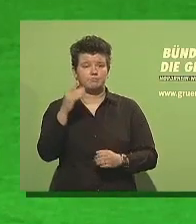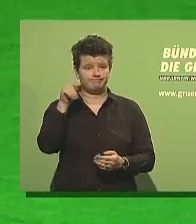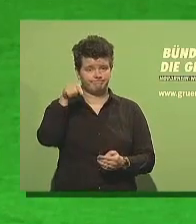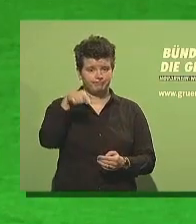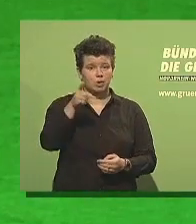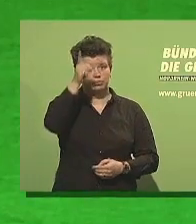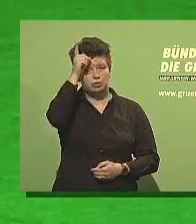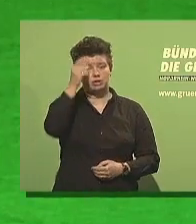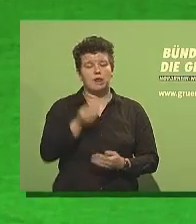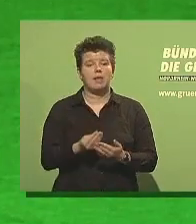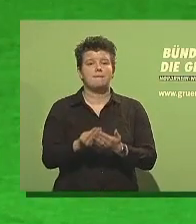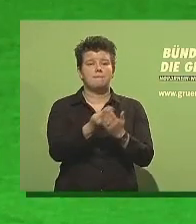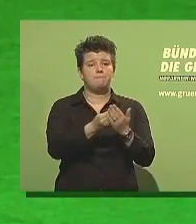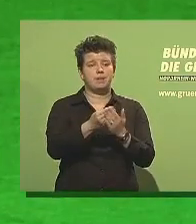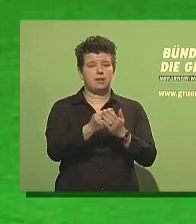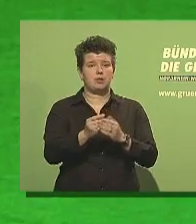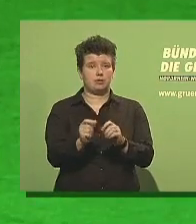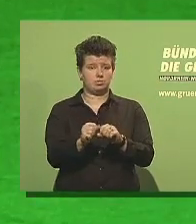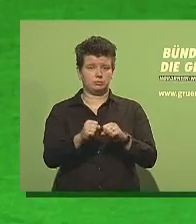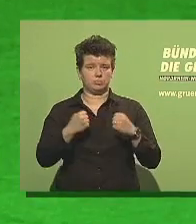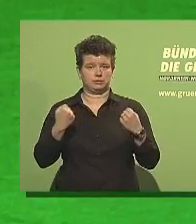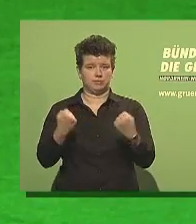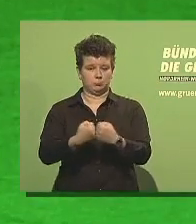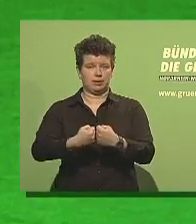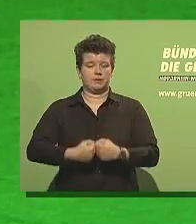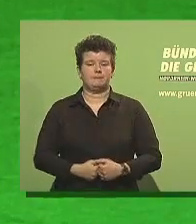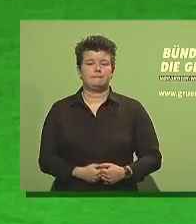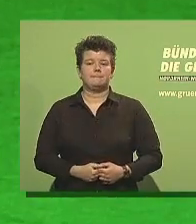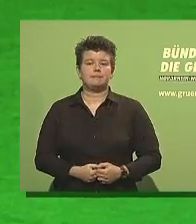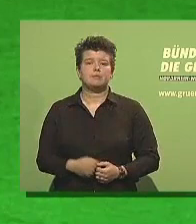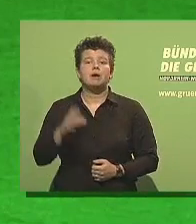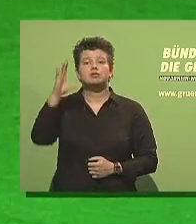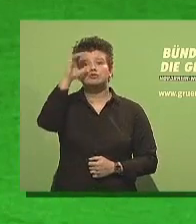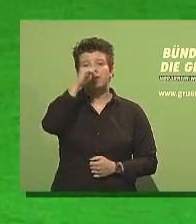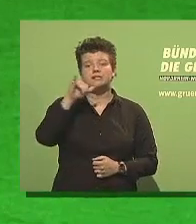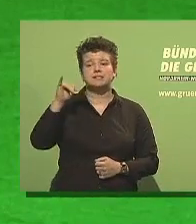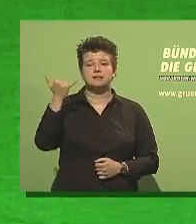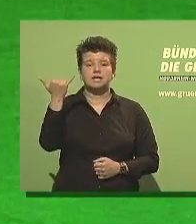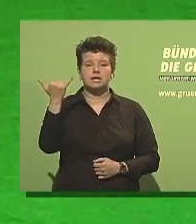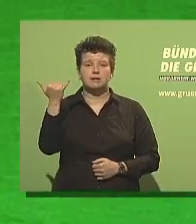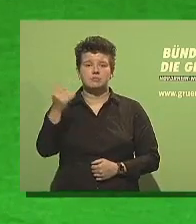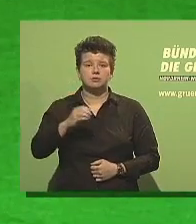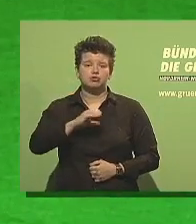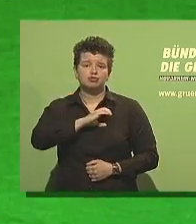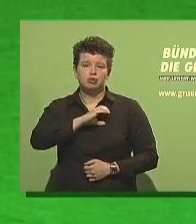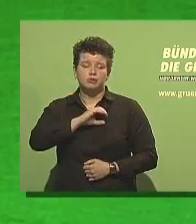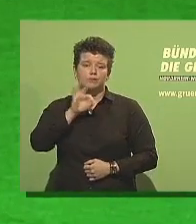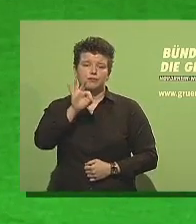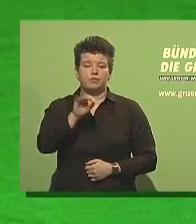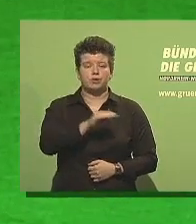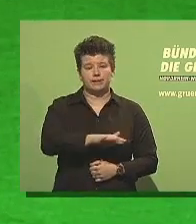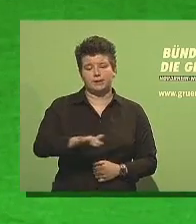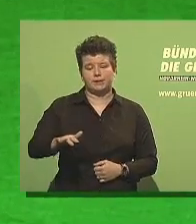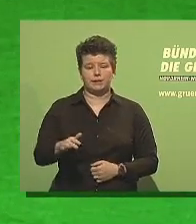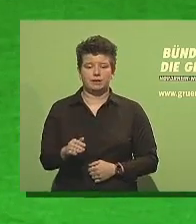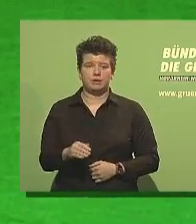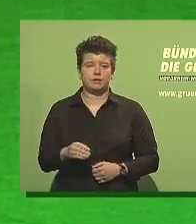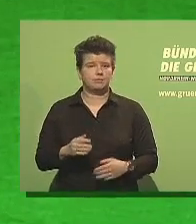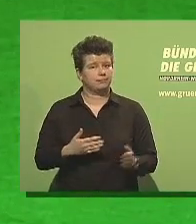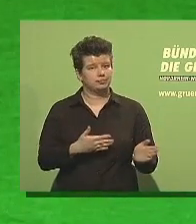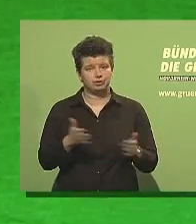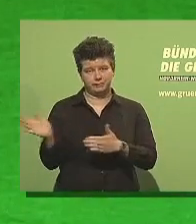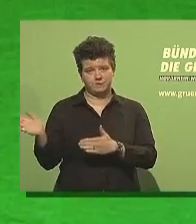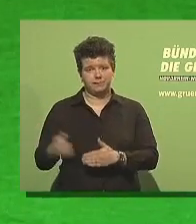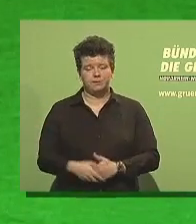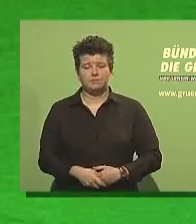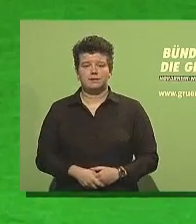aber als Fata Morgana entpuppt. Schwarz-Gelb hat die Chancen vieler Kinder verspielt und falsche Prioritäten gesetzt. Das